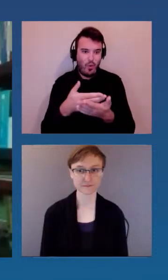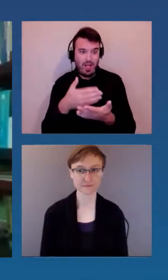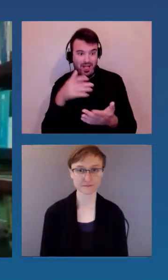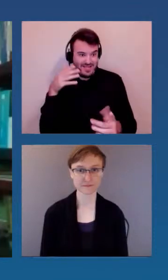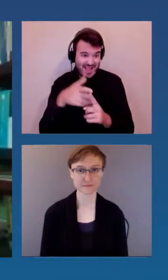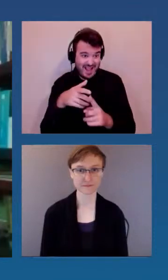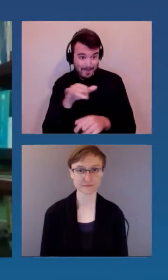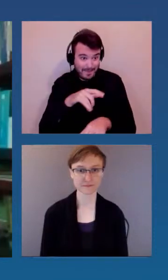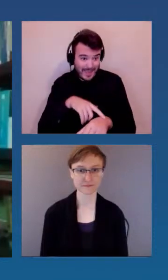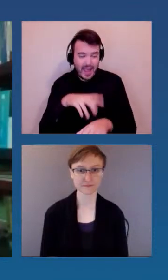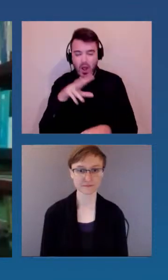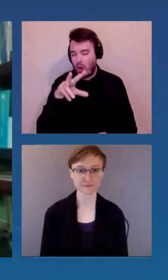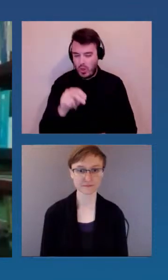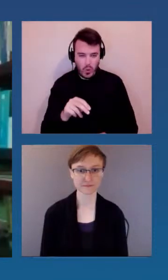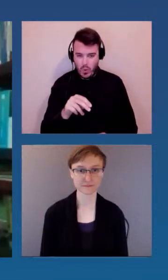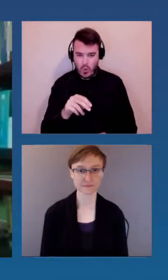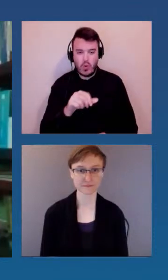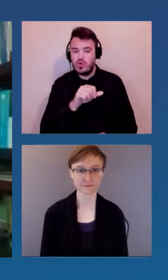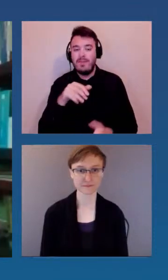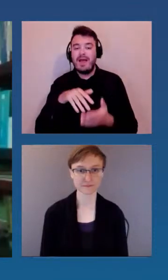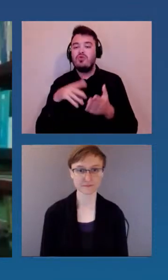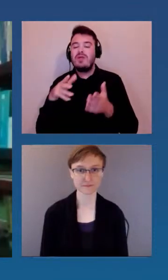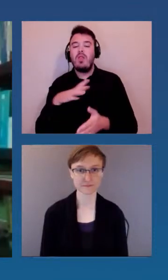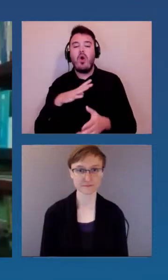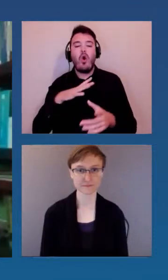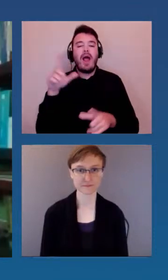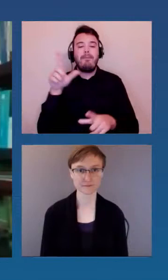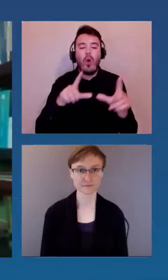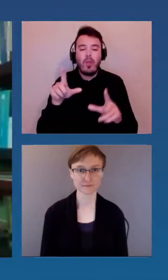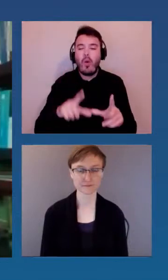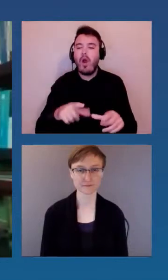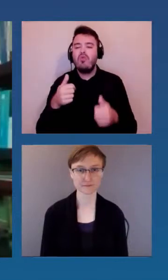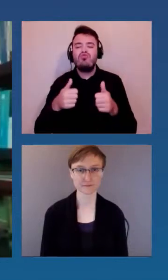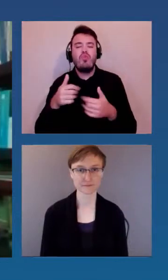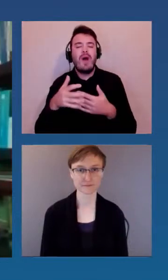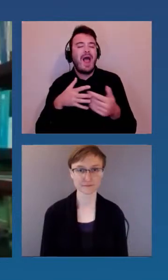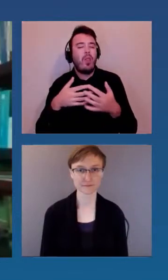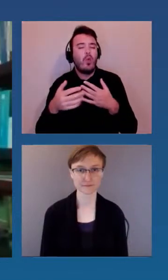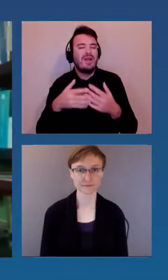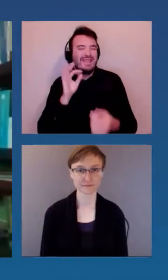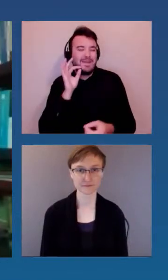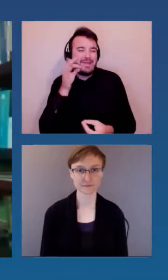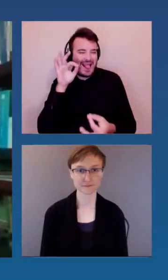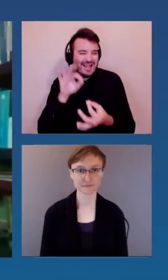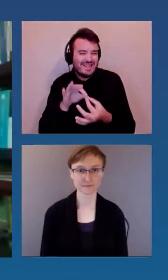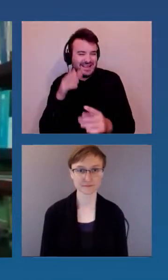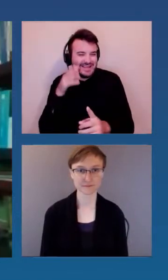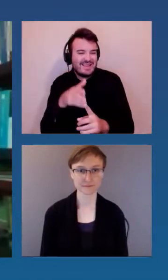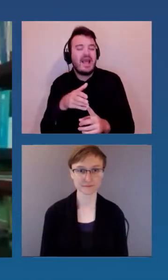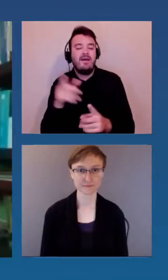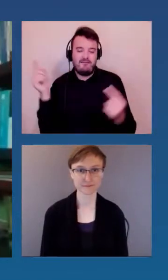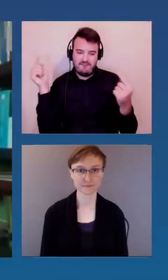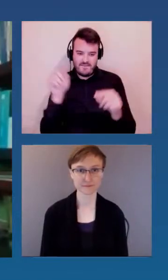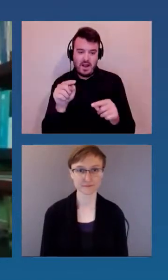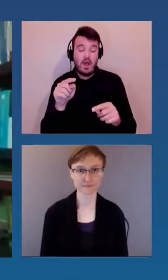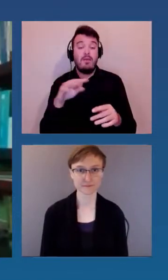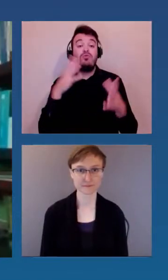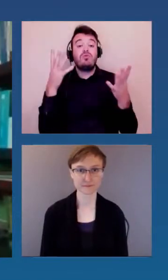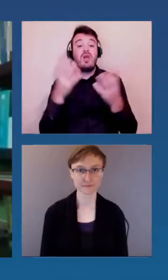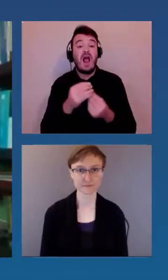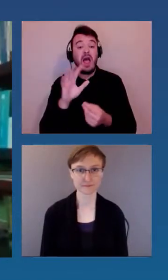personnel. Ce que le projet d'été nous a permis de faire aussi, c'est de compléter ou de faire en sorte